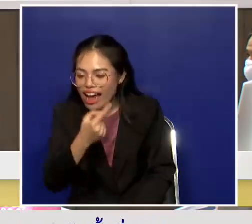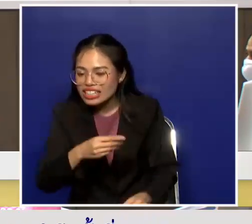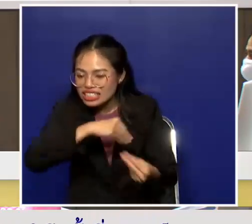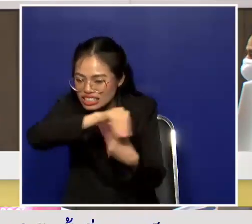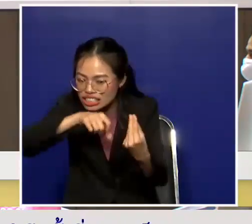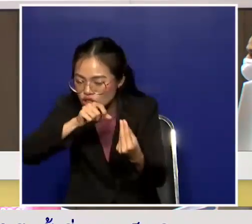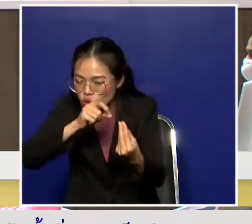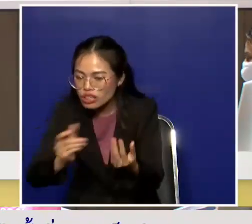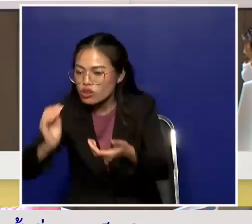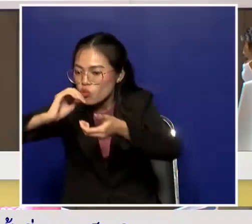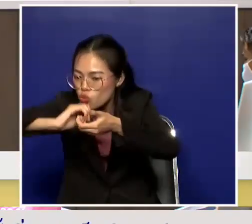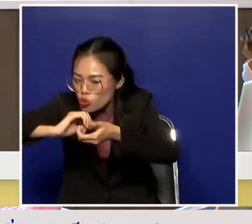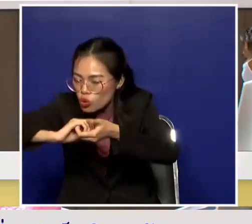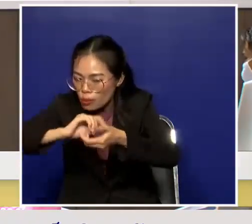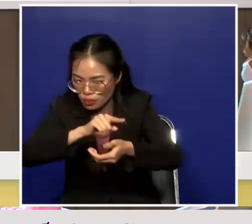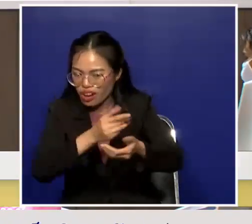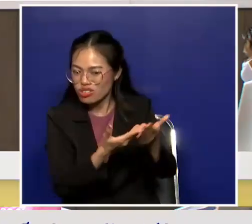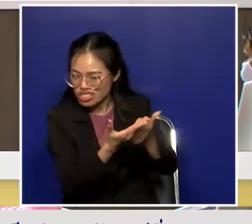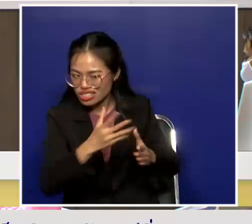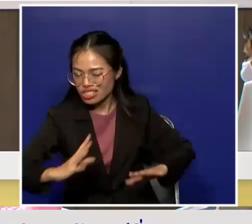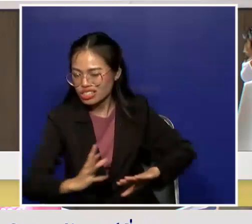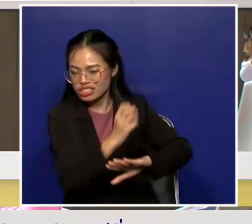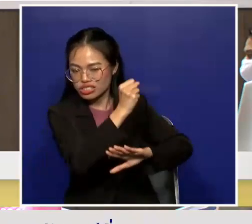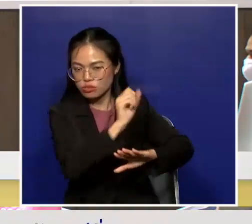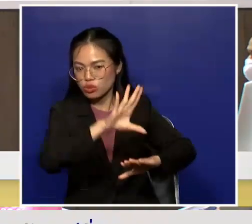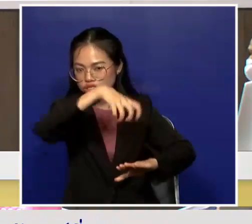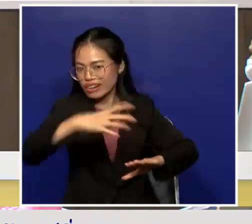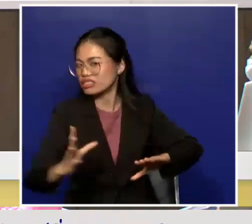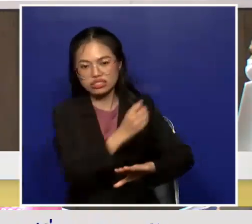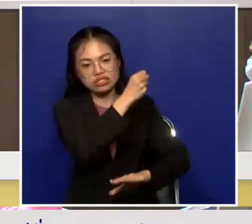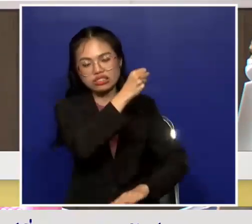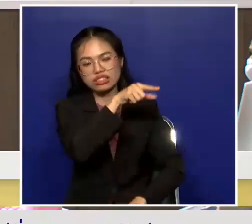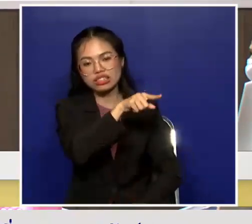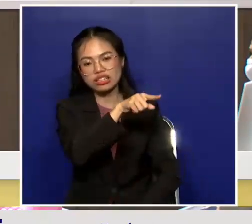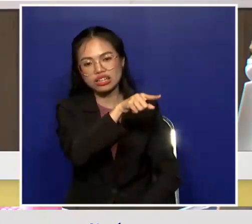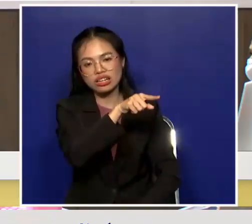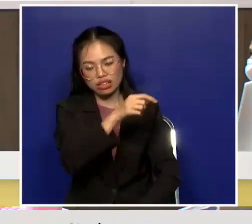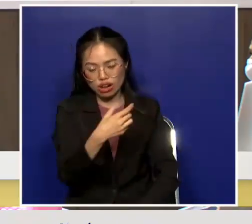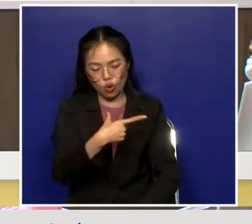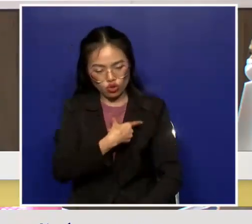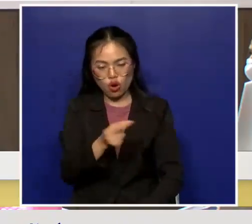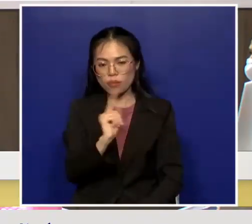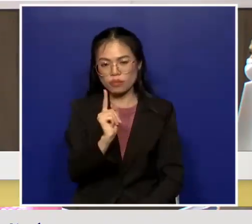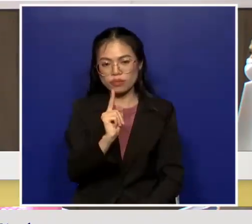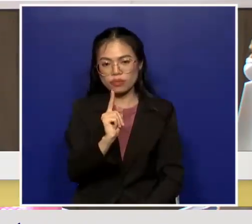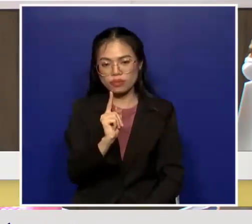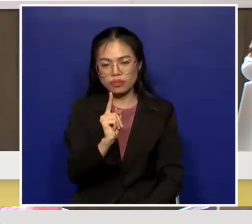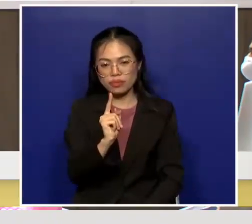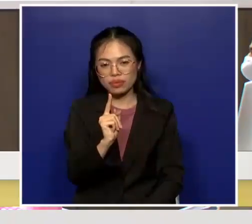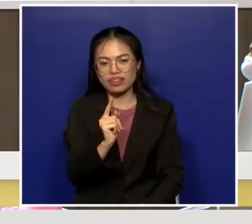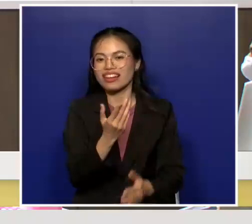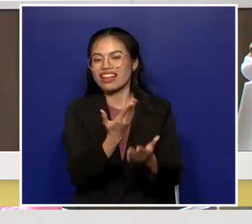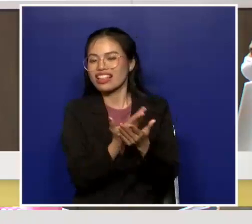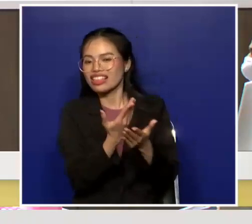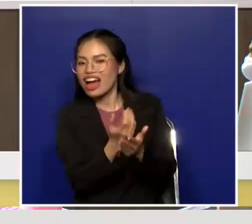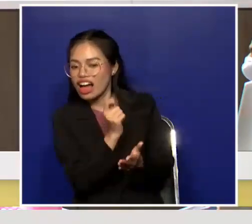ทำท่าอ่อนแอจะถูกเขาเทคโอเวอร์ไปทันทีเลยและเขาชอบเลี้ยงคนนะเลี้ยงเลยกี่ปี